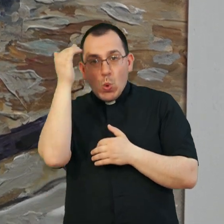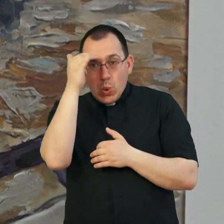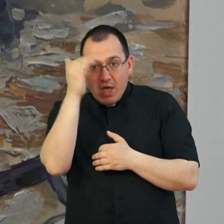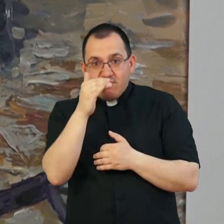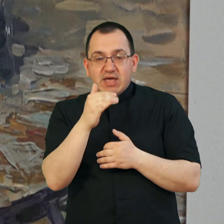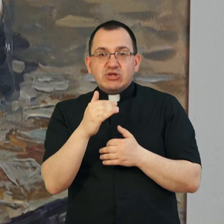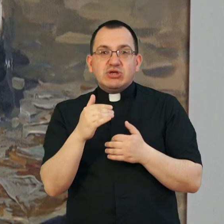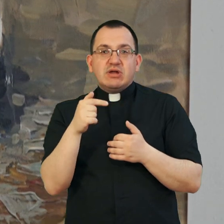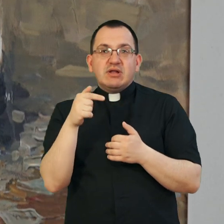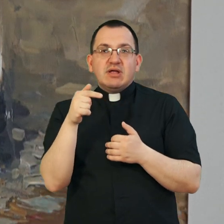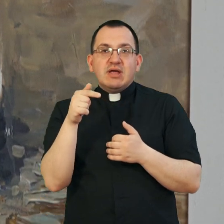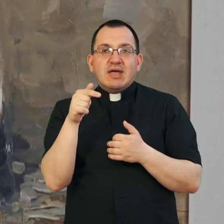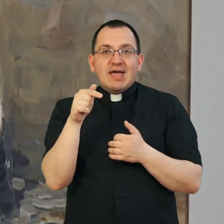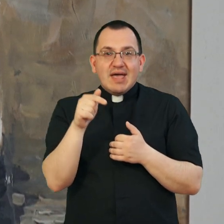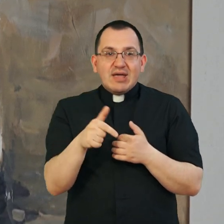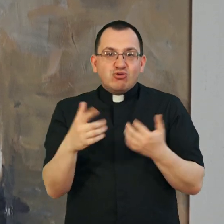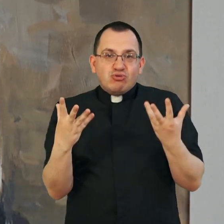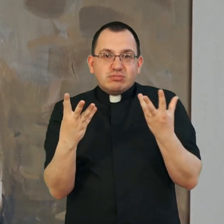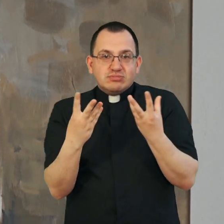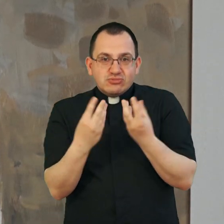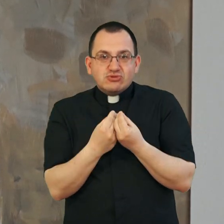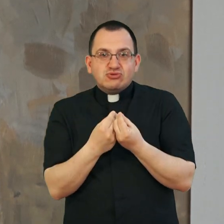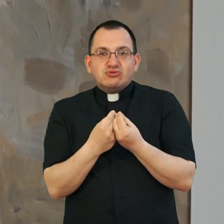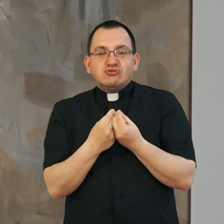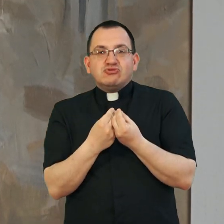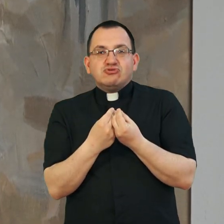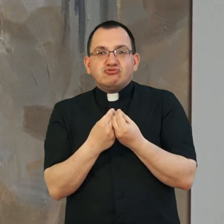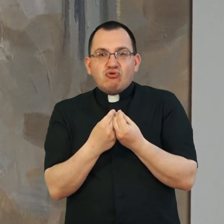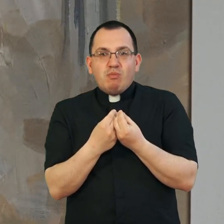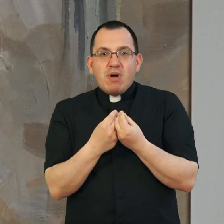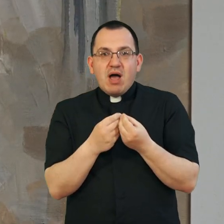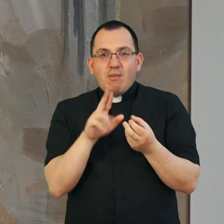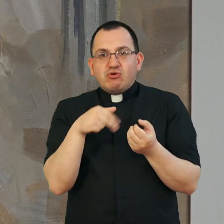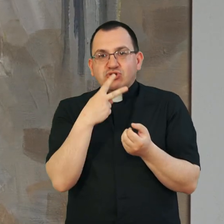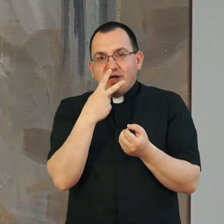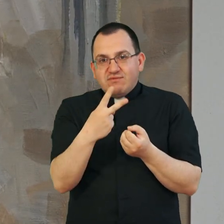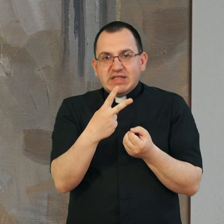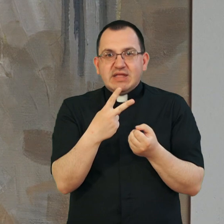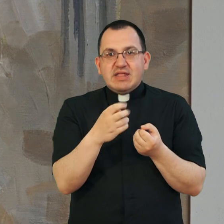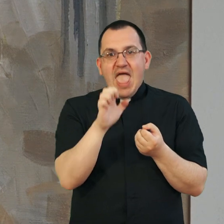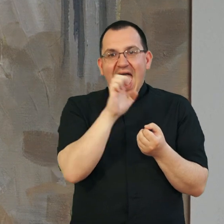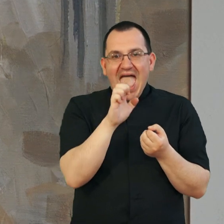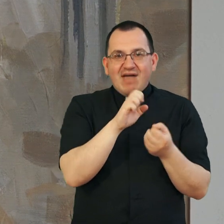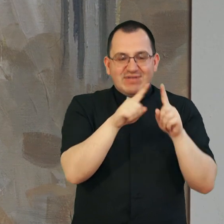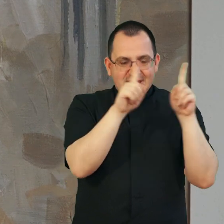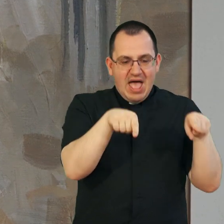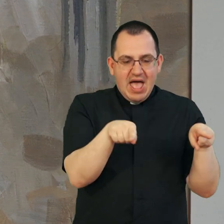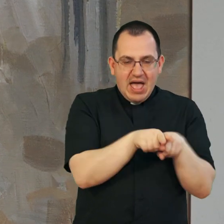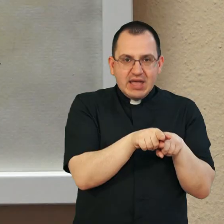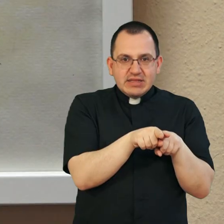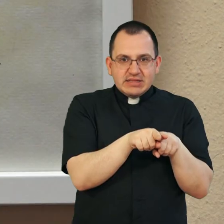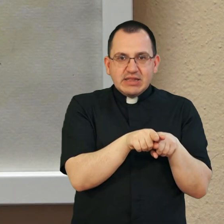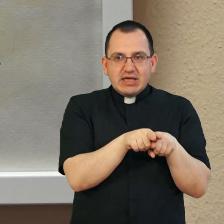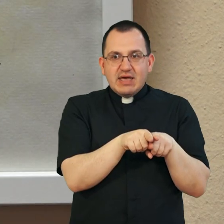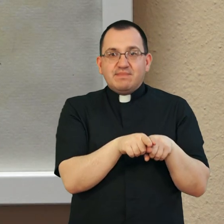bile obuhvaćene upravo te dvije komponente. Uz Evine likovne radove, koji su sakralne tematike, nastupila je